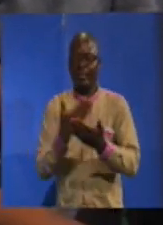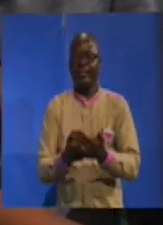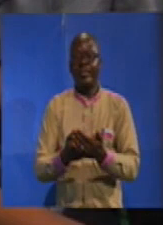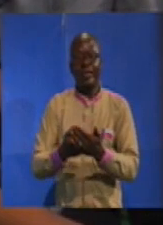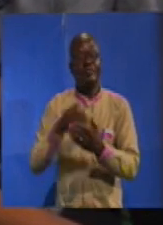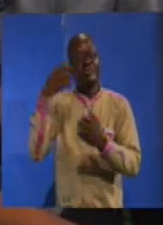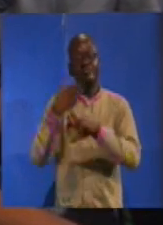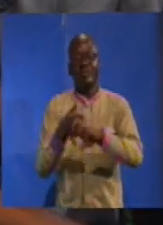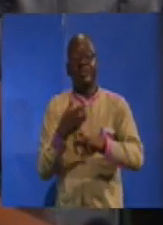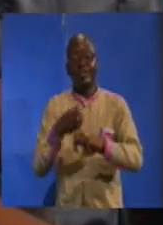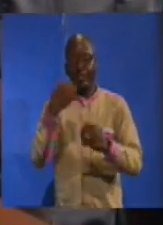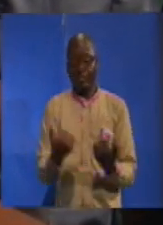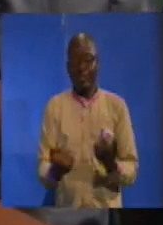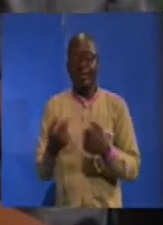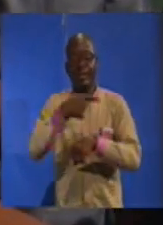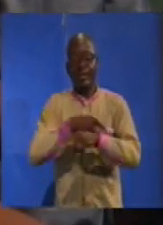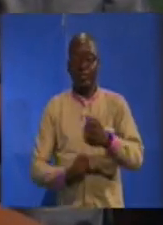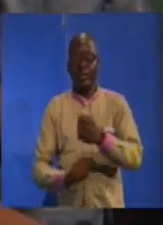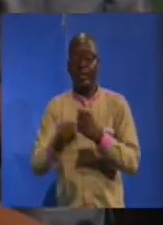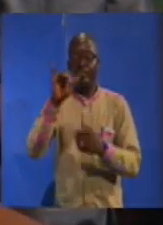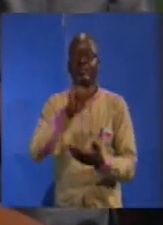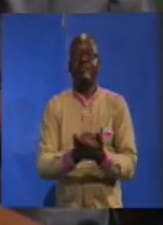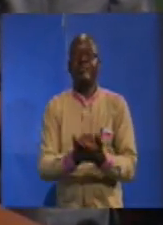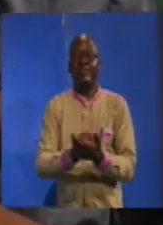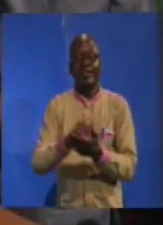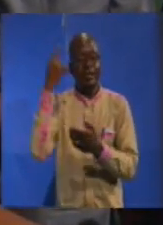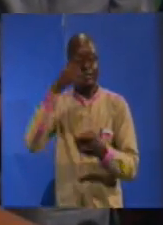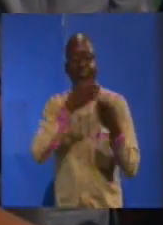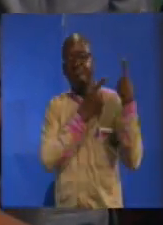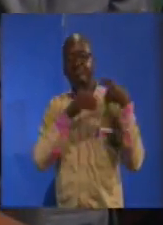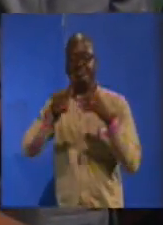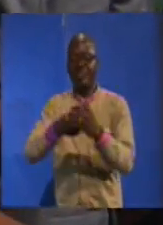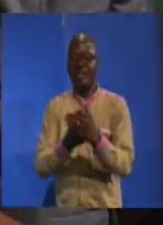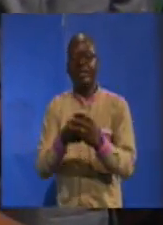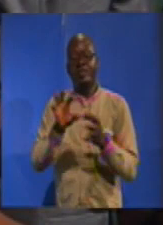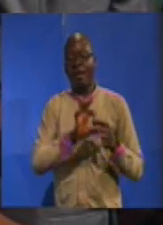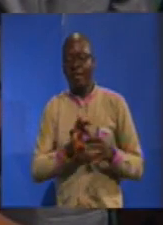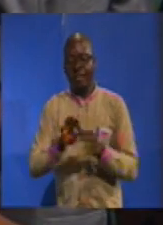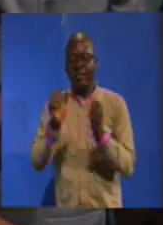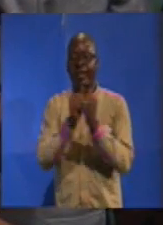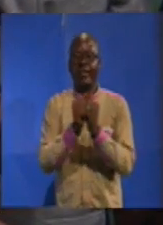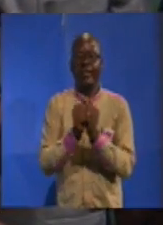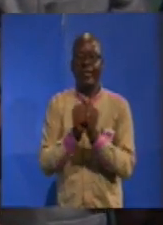les difficultés actuelles. C'est un petit geste, c'est justement un début de notre coopération avec,